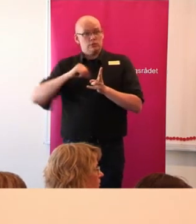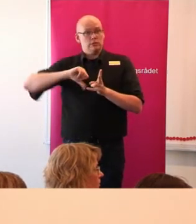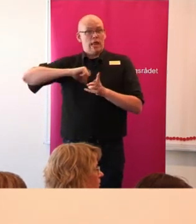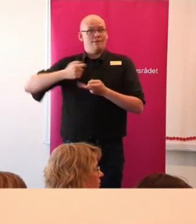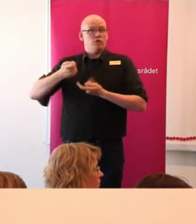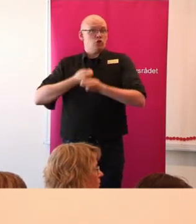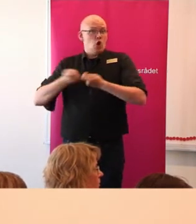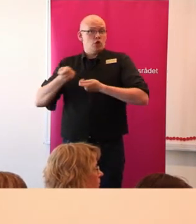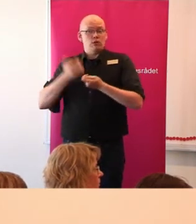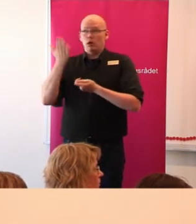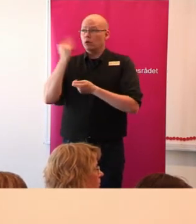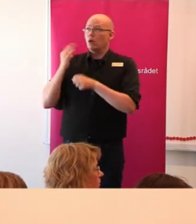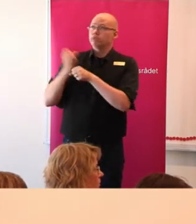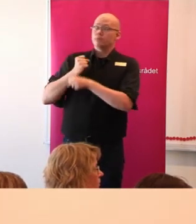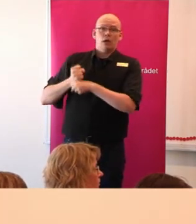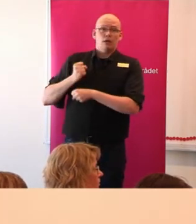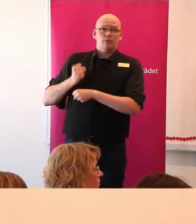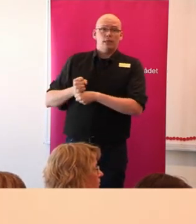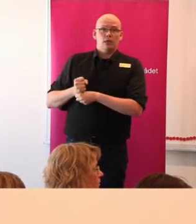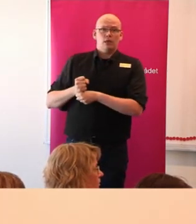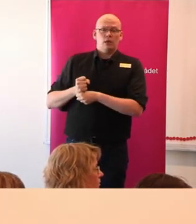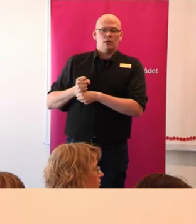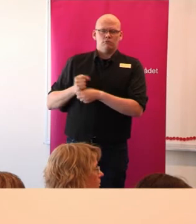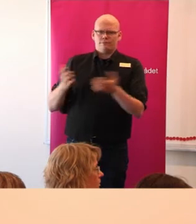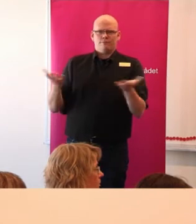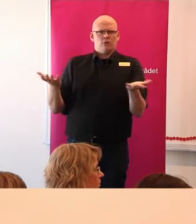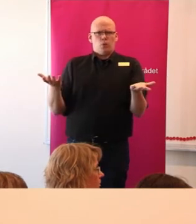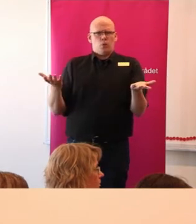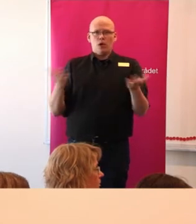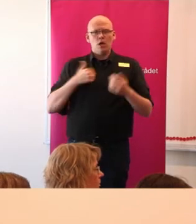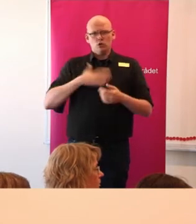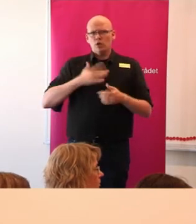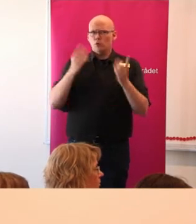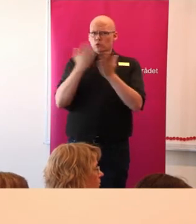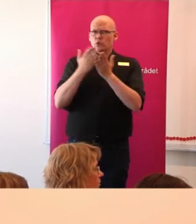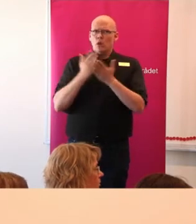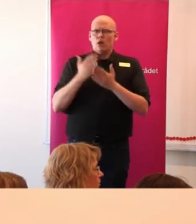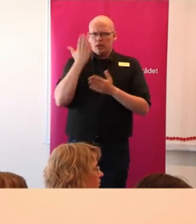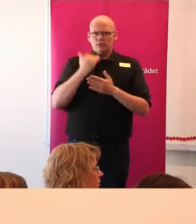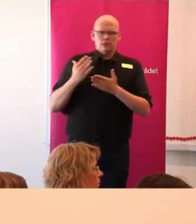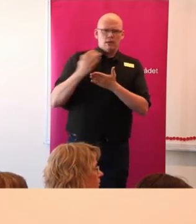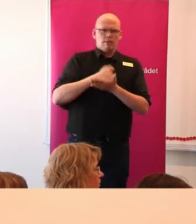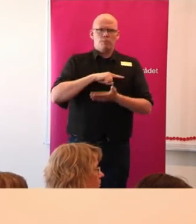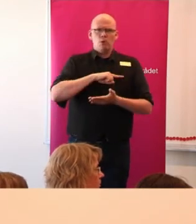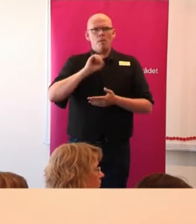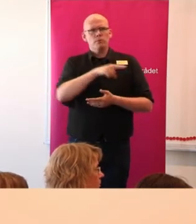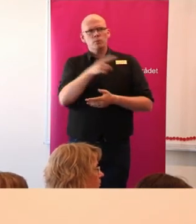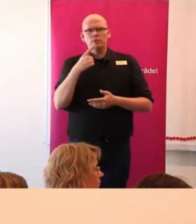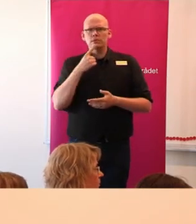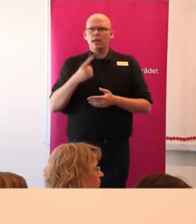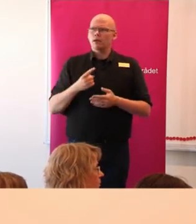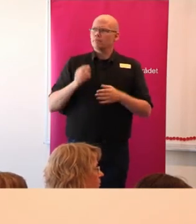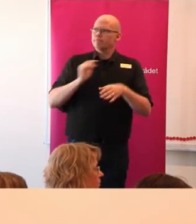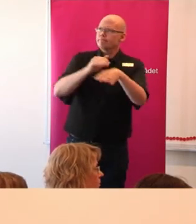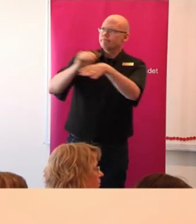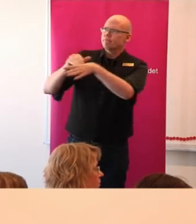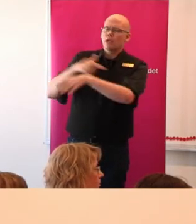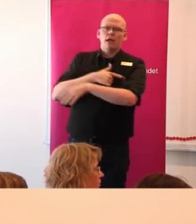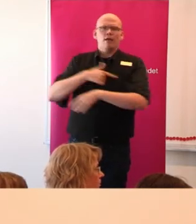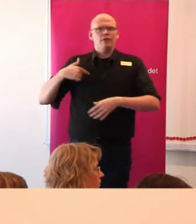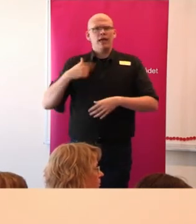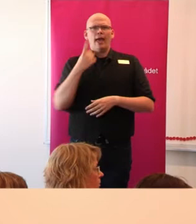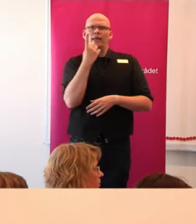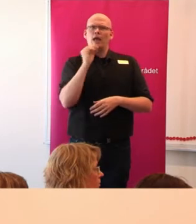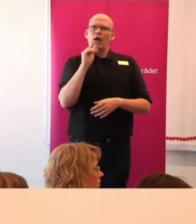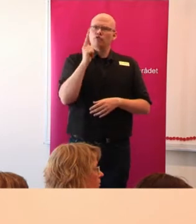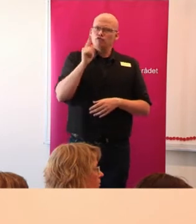ett arbete. Och där tror jag att folkhögskolan skulle tjäna jättemycket på att faktiskt gå ut och säga vi är en aktör men vi har en annan